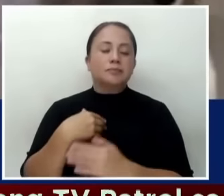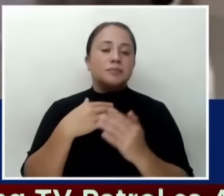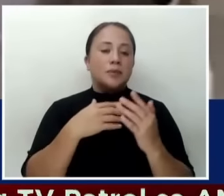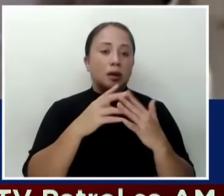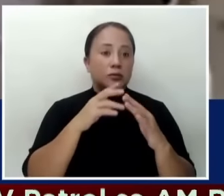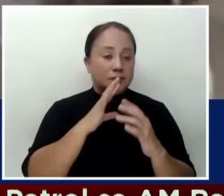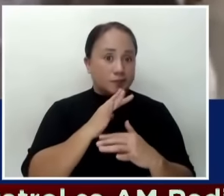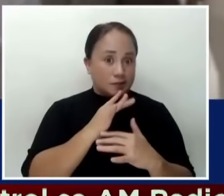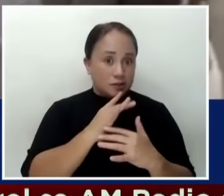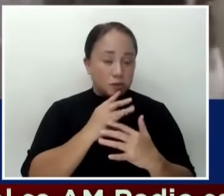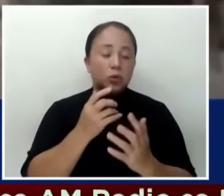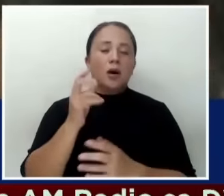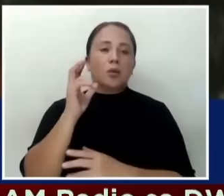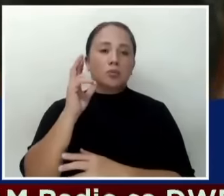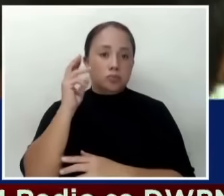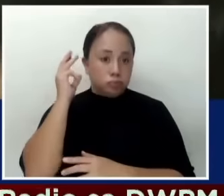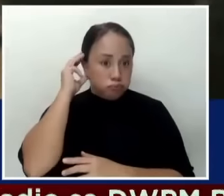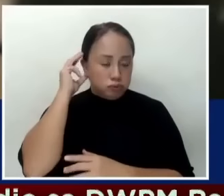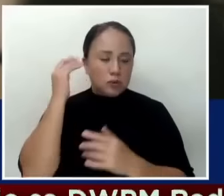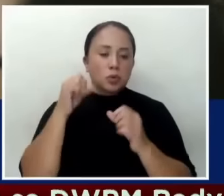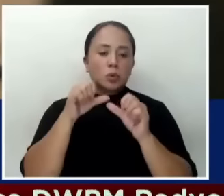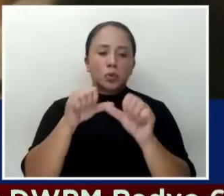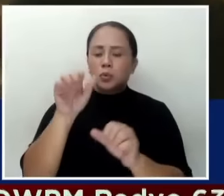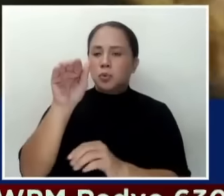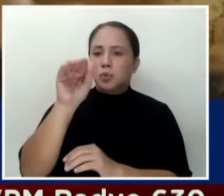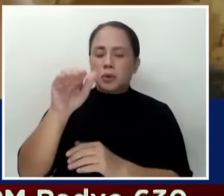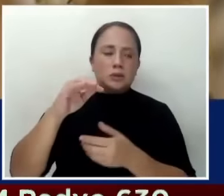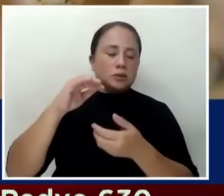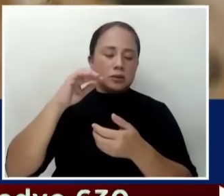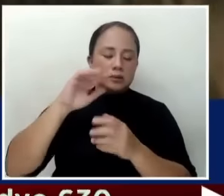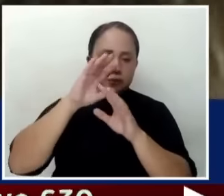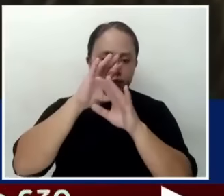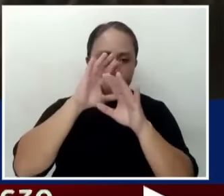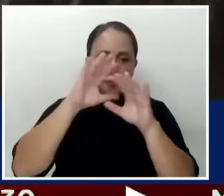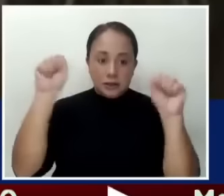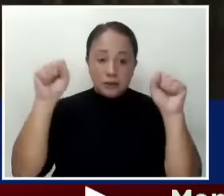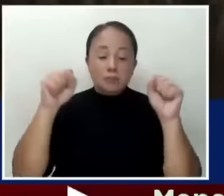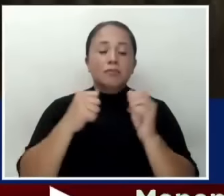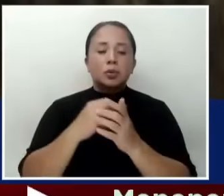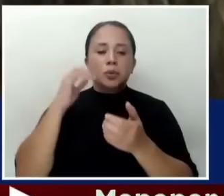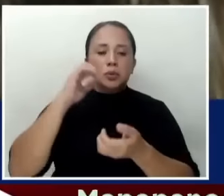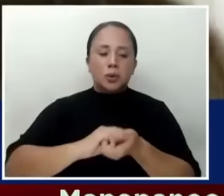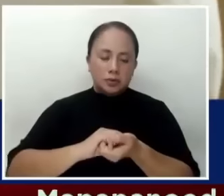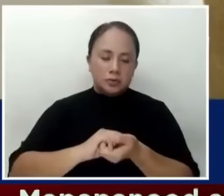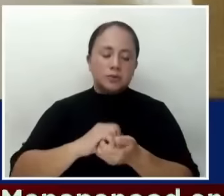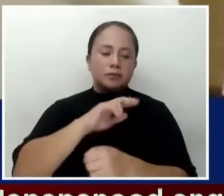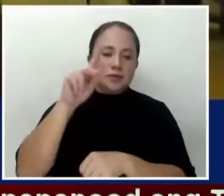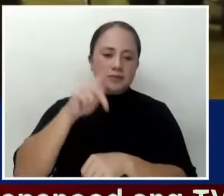Romualdez, bahagi ito ng patuloy na panawagan ng Pangulo para sa pagkakaisa ng bansa.